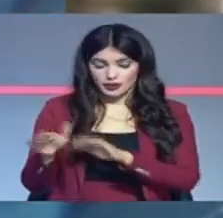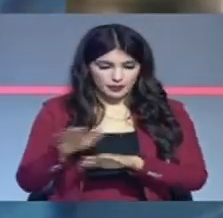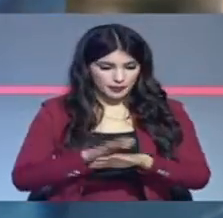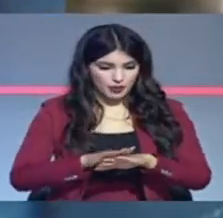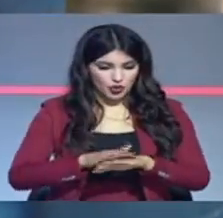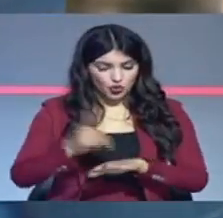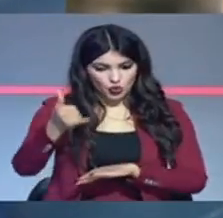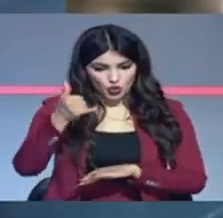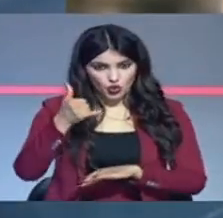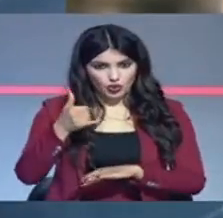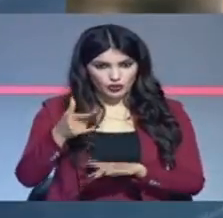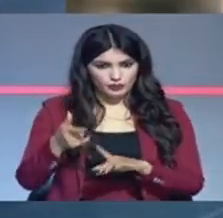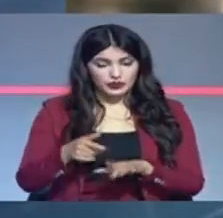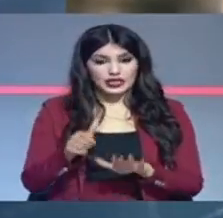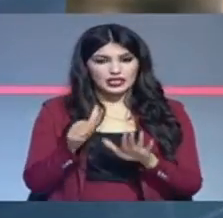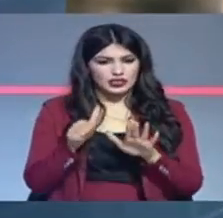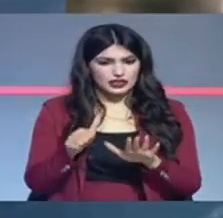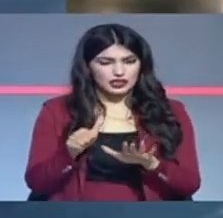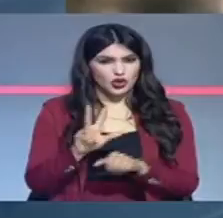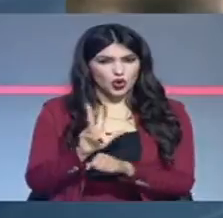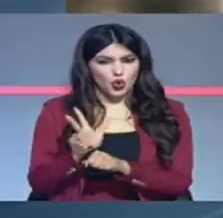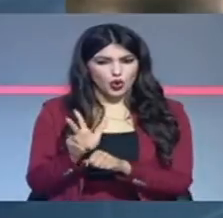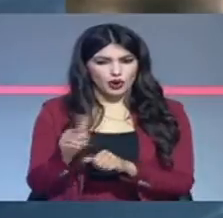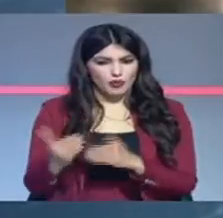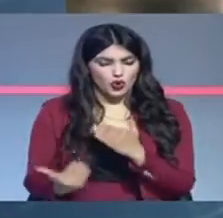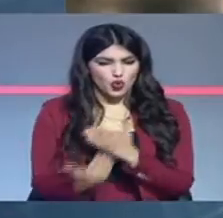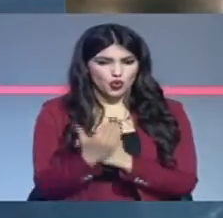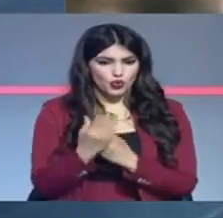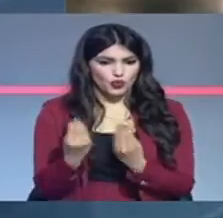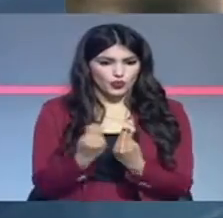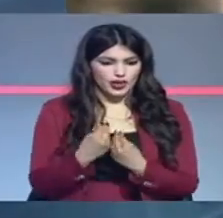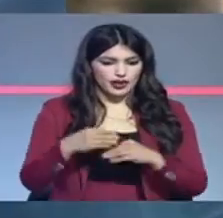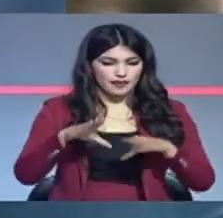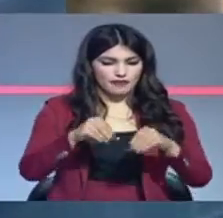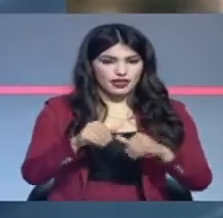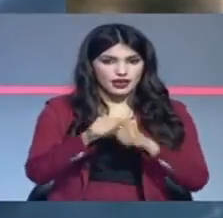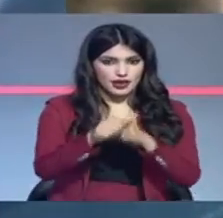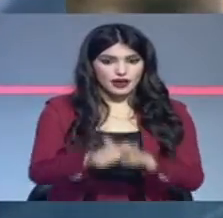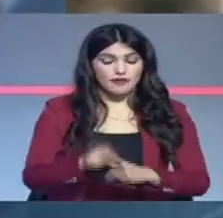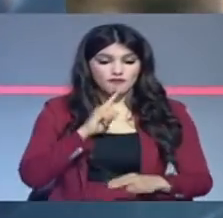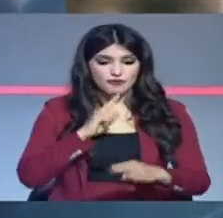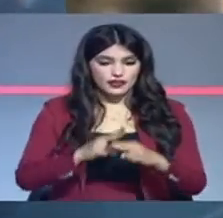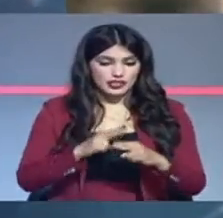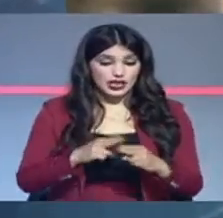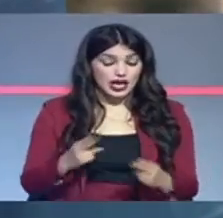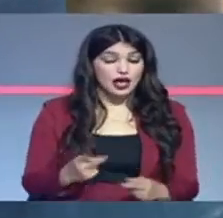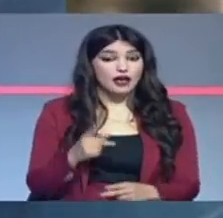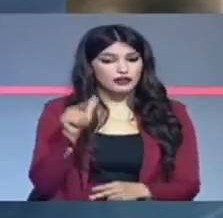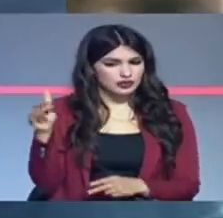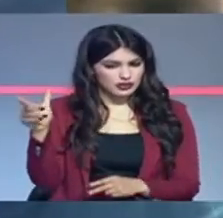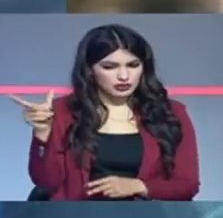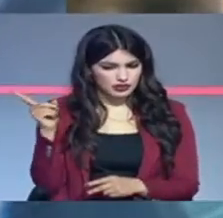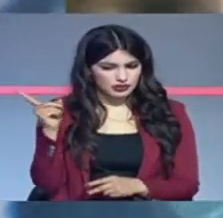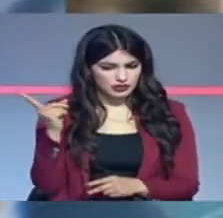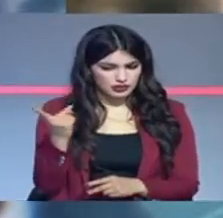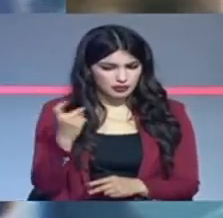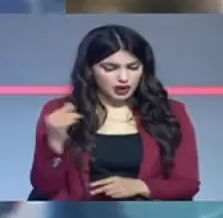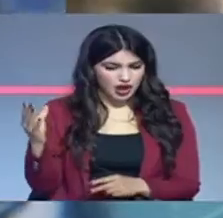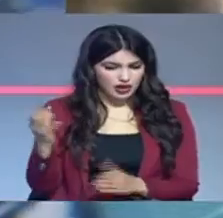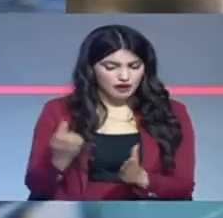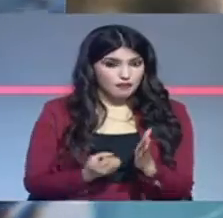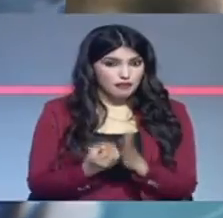اللي صار اليوم او اربعه الاقليم الحرس البحري بالوقت يعني هو في سياق تعرض